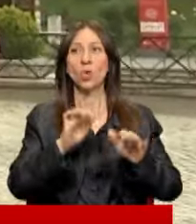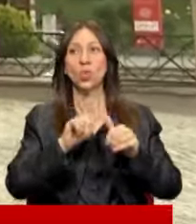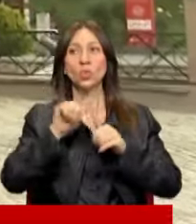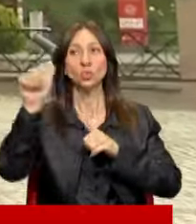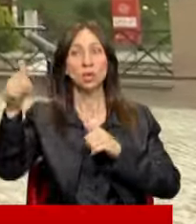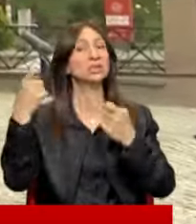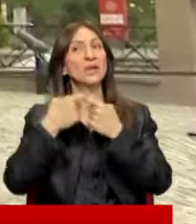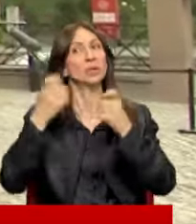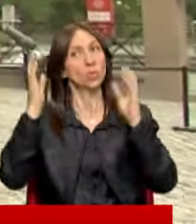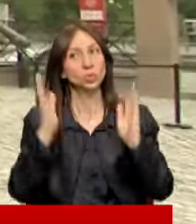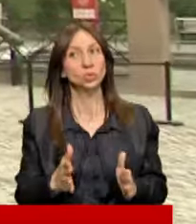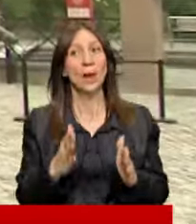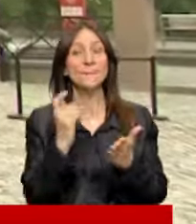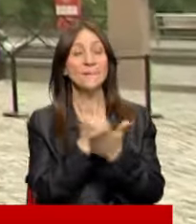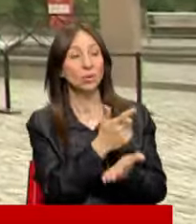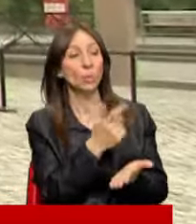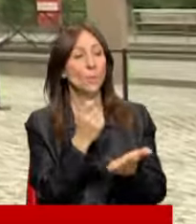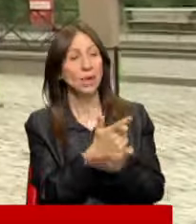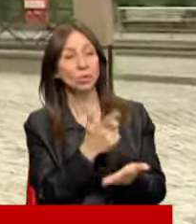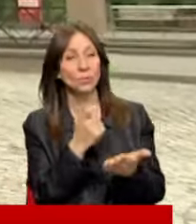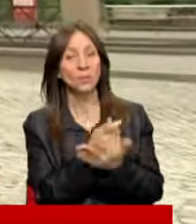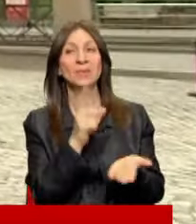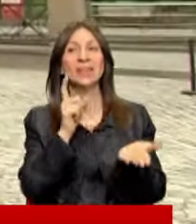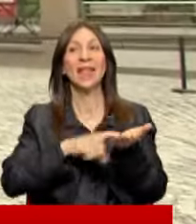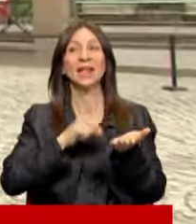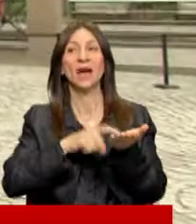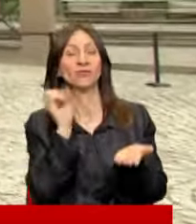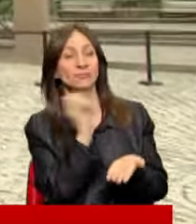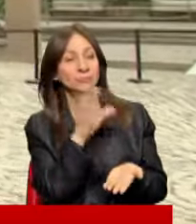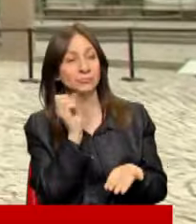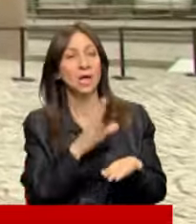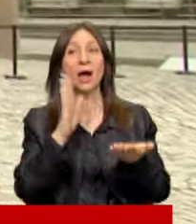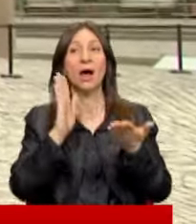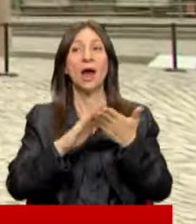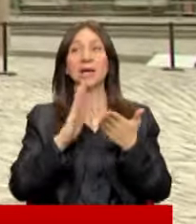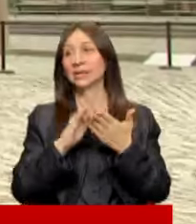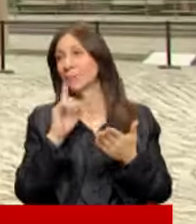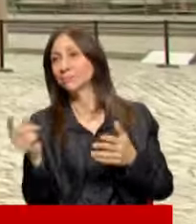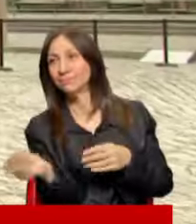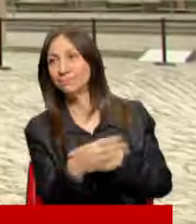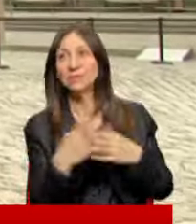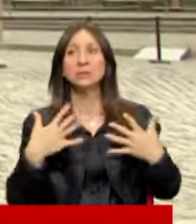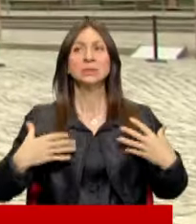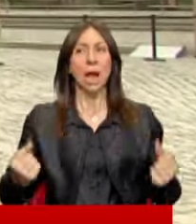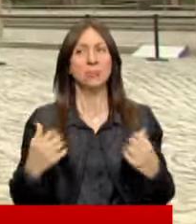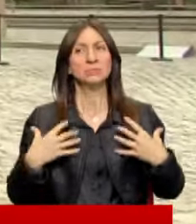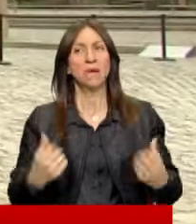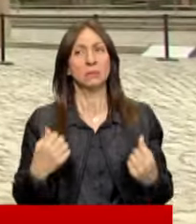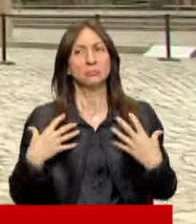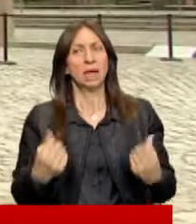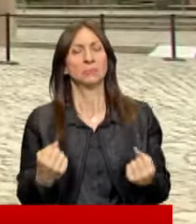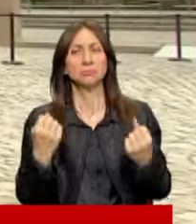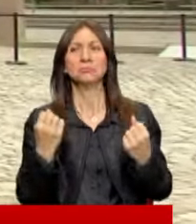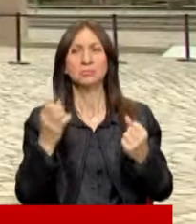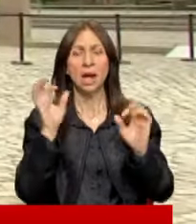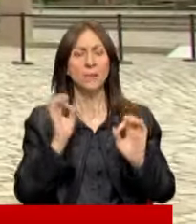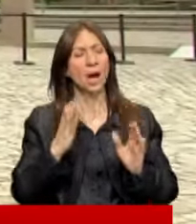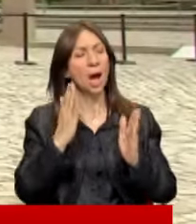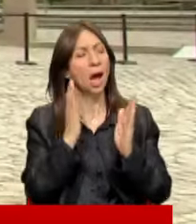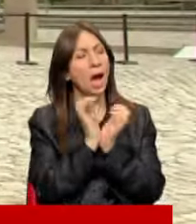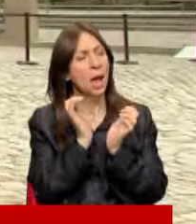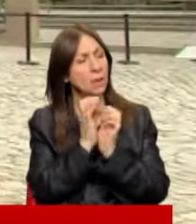ve cephede de olsa mektuplar, telgraflar ve gönderdiği arkadaşlar aracılığıyla sağlık haberlerini gene alıyor. Yani elinde daima